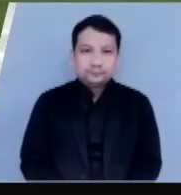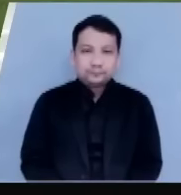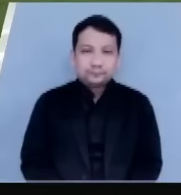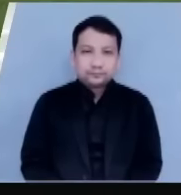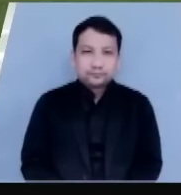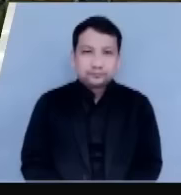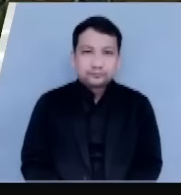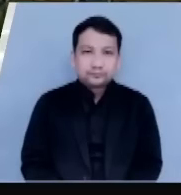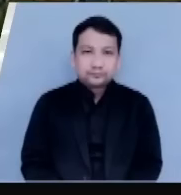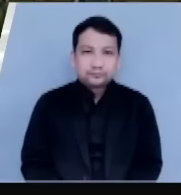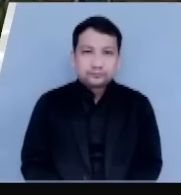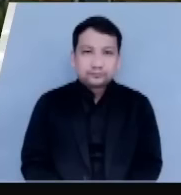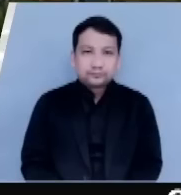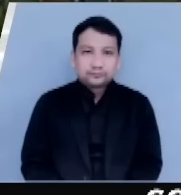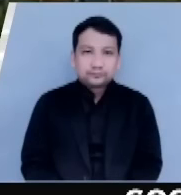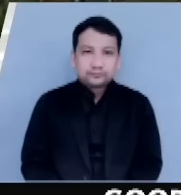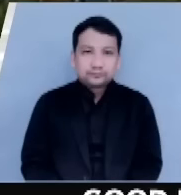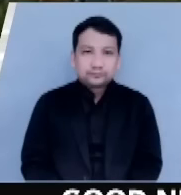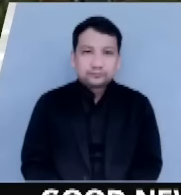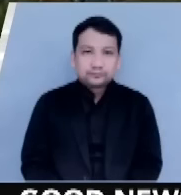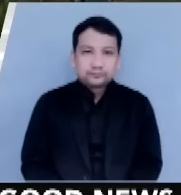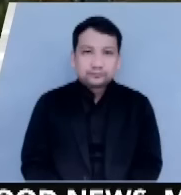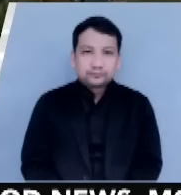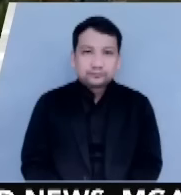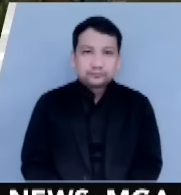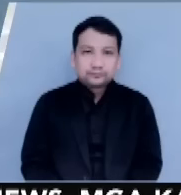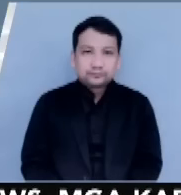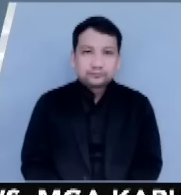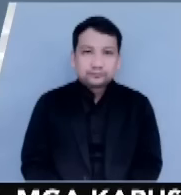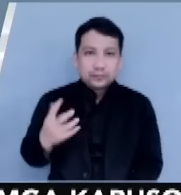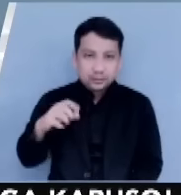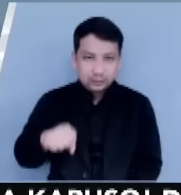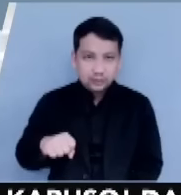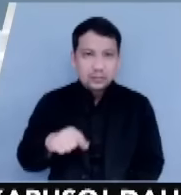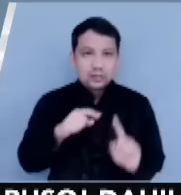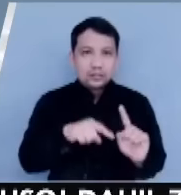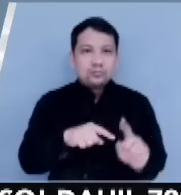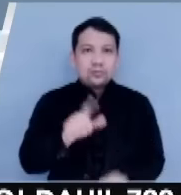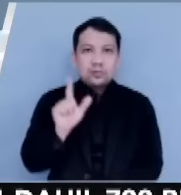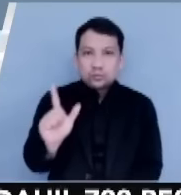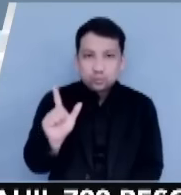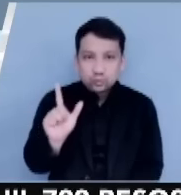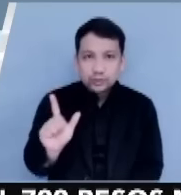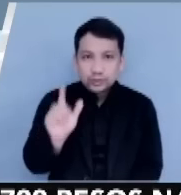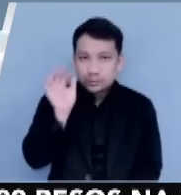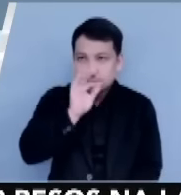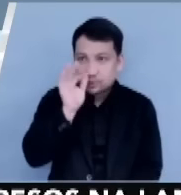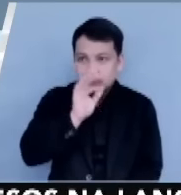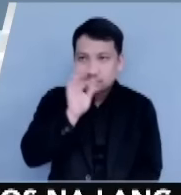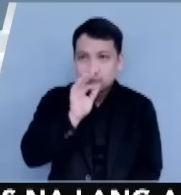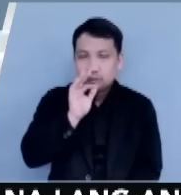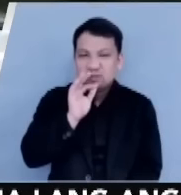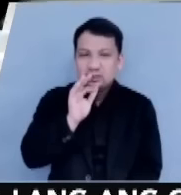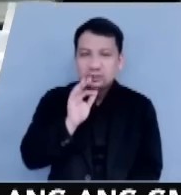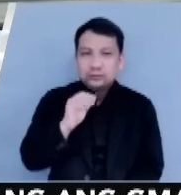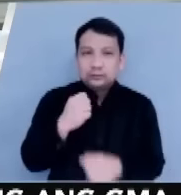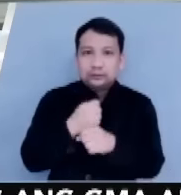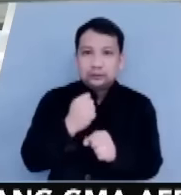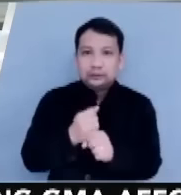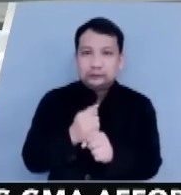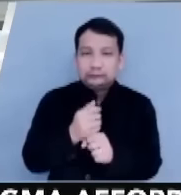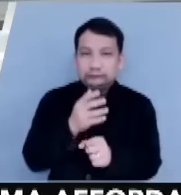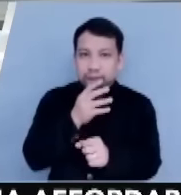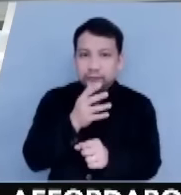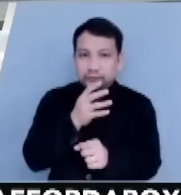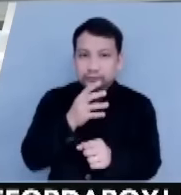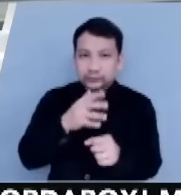Ang Philippine Embassy sa Cambodia ang nagkumpirma. 20 Pilipina na ginawang surrogate mothers doon ang nirescue